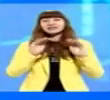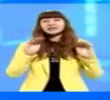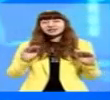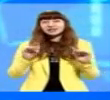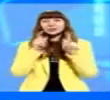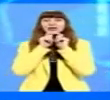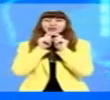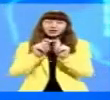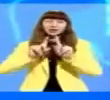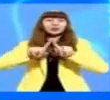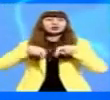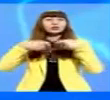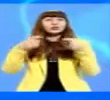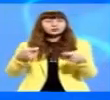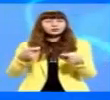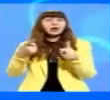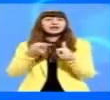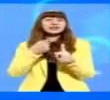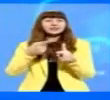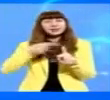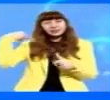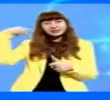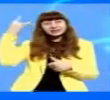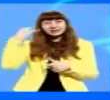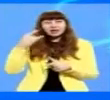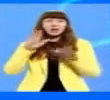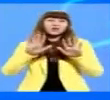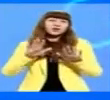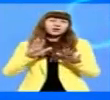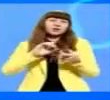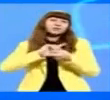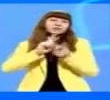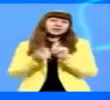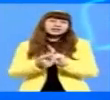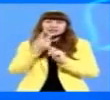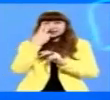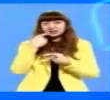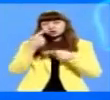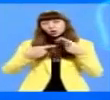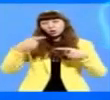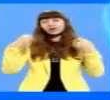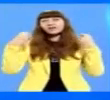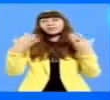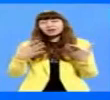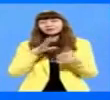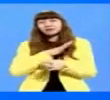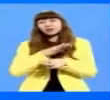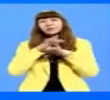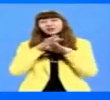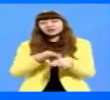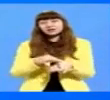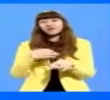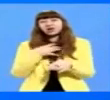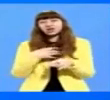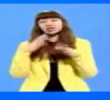Ақшақар балақайларға мемлекет басшысының сәлемдемесін жеткізіп, қуанышқа кенелтті. Үздік оқушылар мен түрлі байқаулардың жеңімпаздары